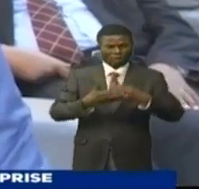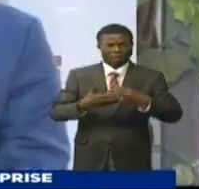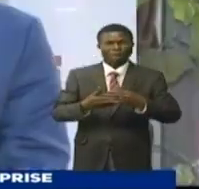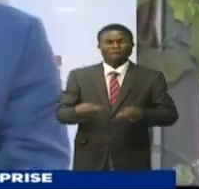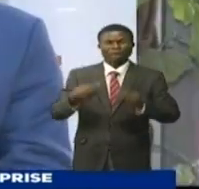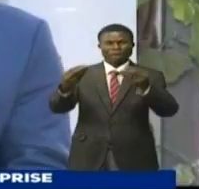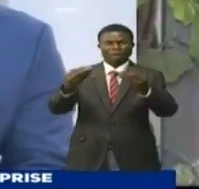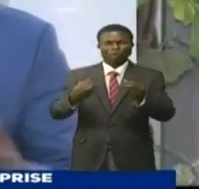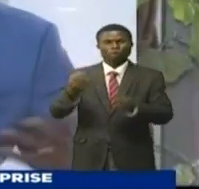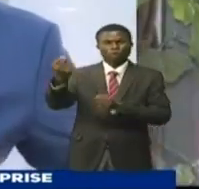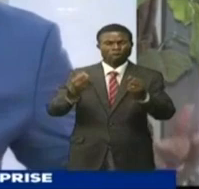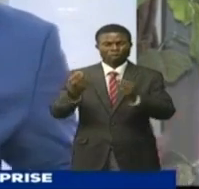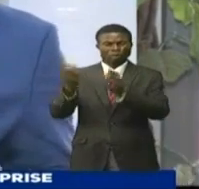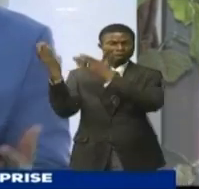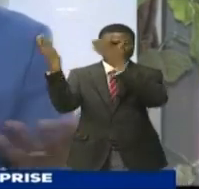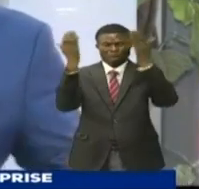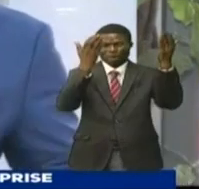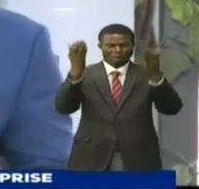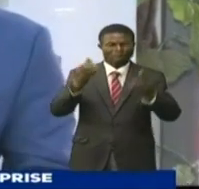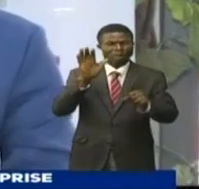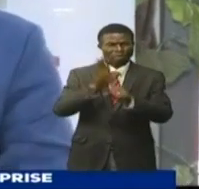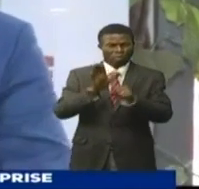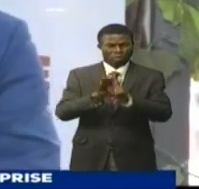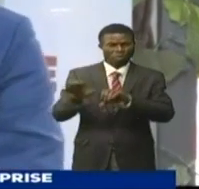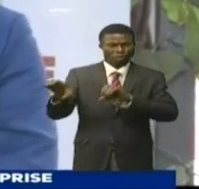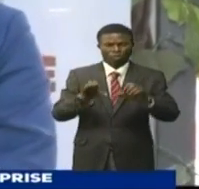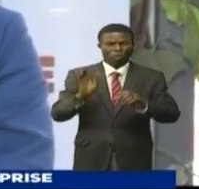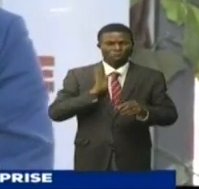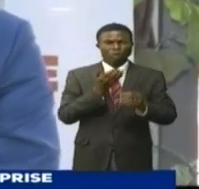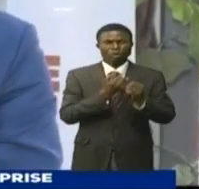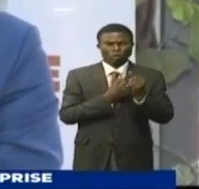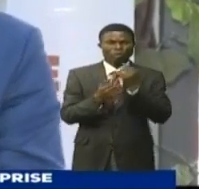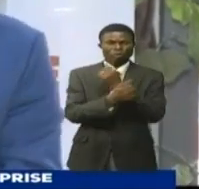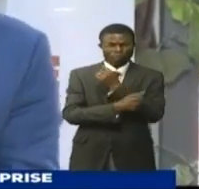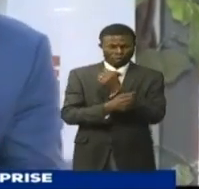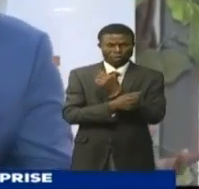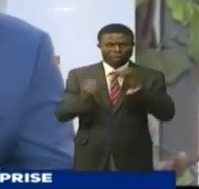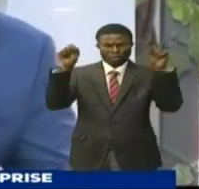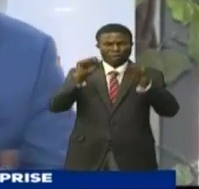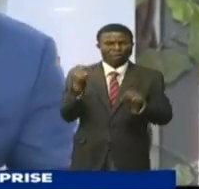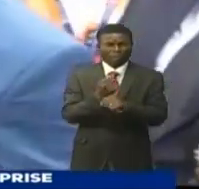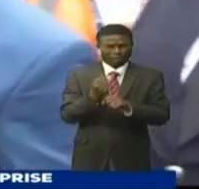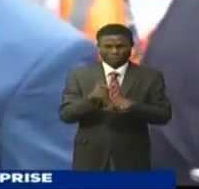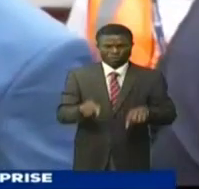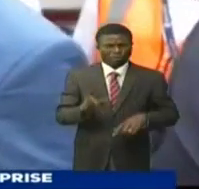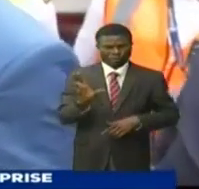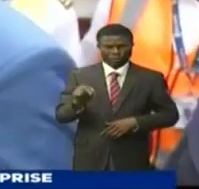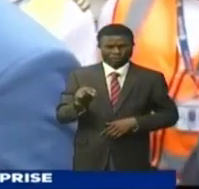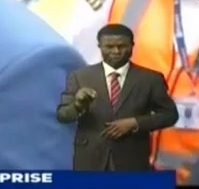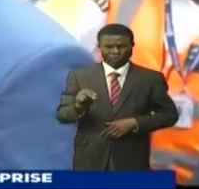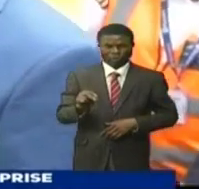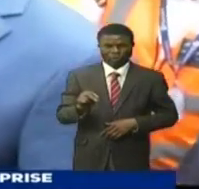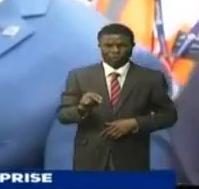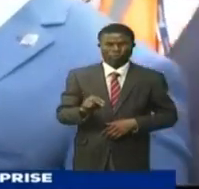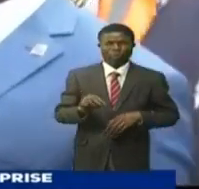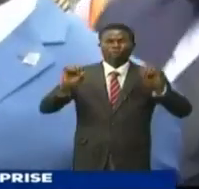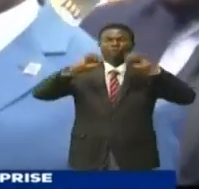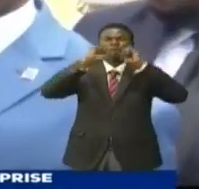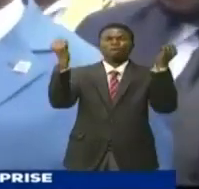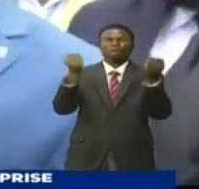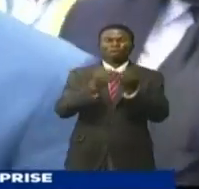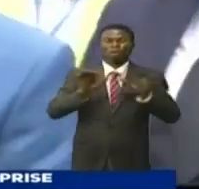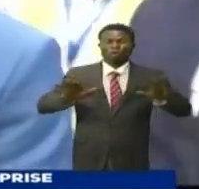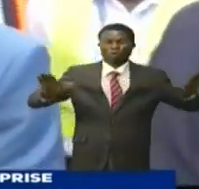dans le système multimodal de notre système de transport la compagnie d'aviation